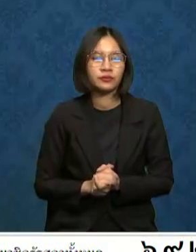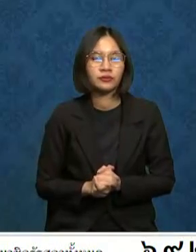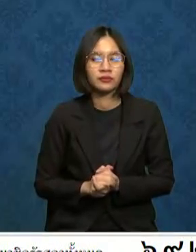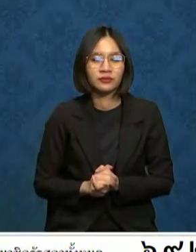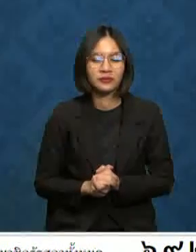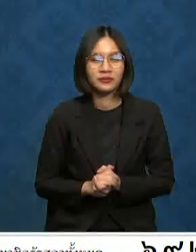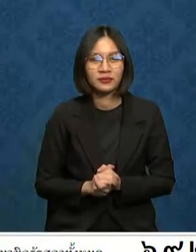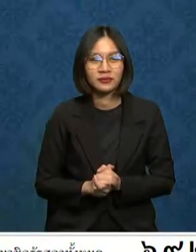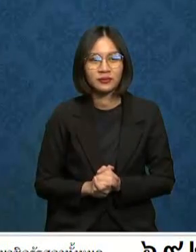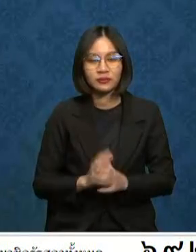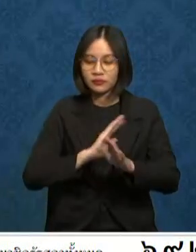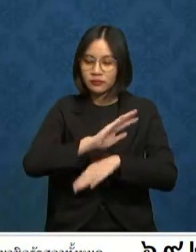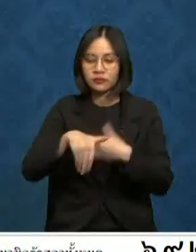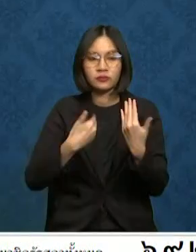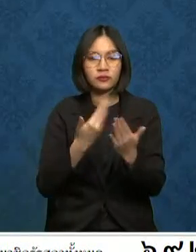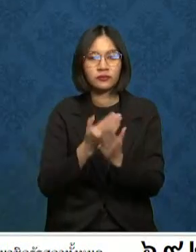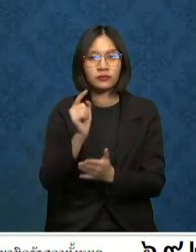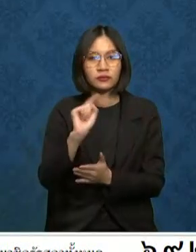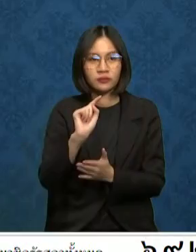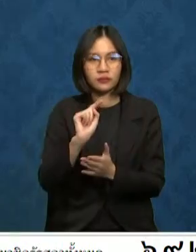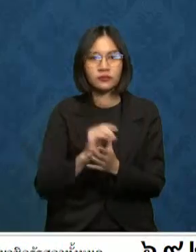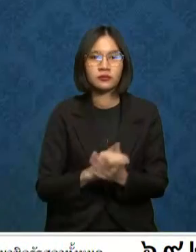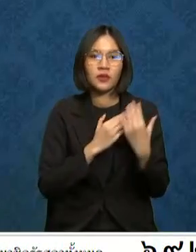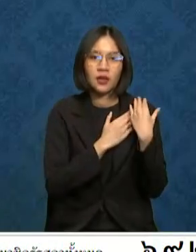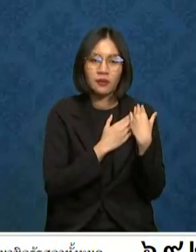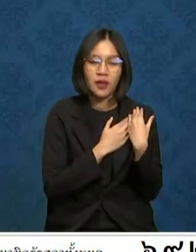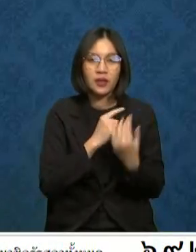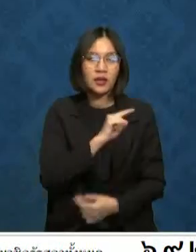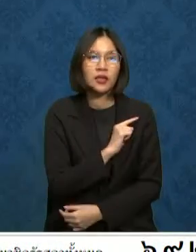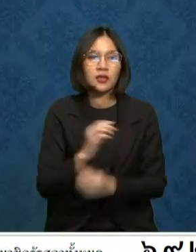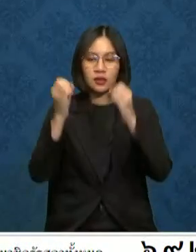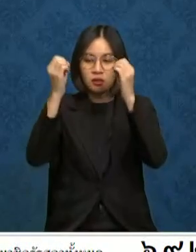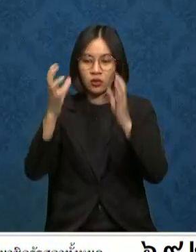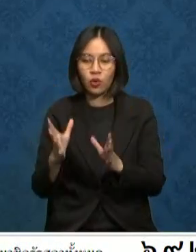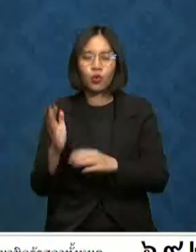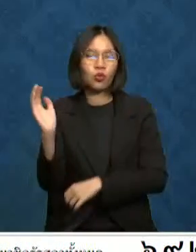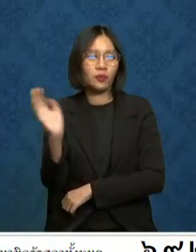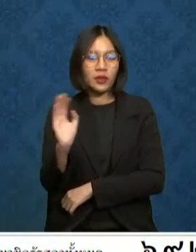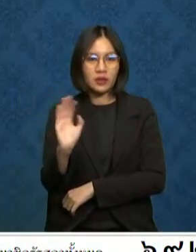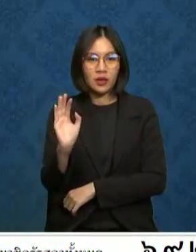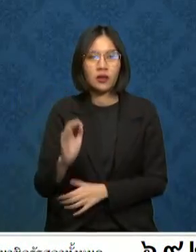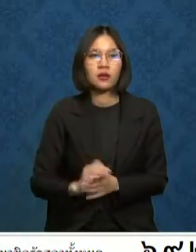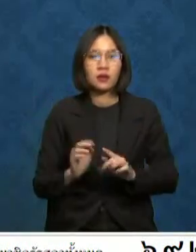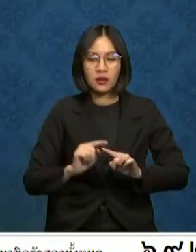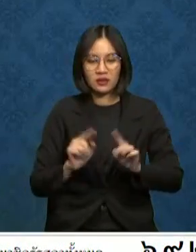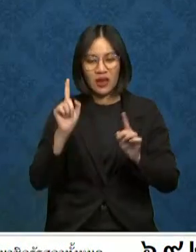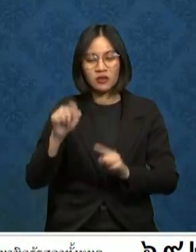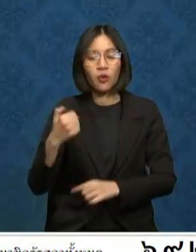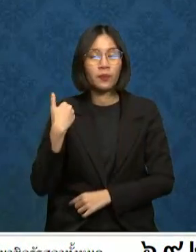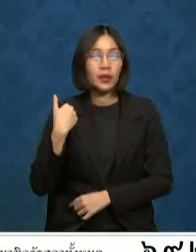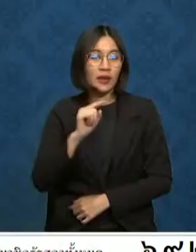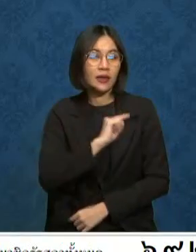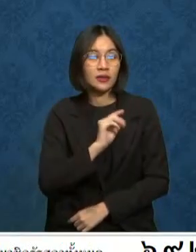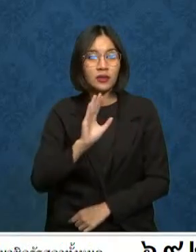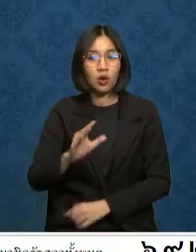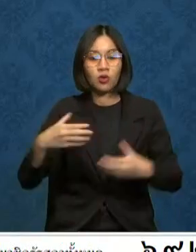ครับเรื่องเหล่านี้ไม่ใช่ภาระหน้าที่ของครูประจำชั้นครับแต่ควรเป็นภาระหน้า